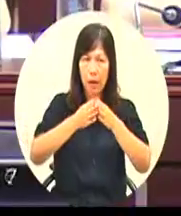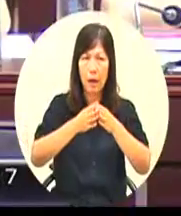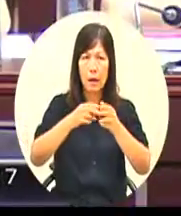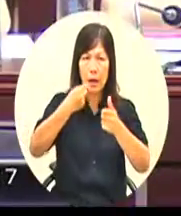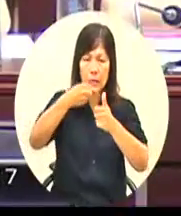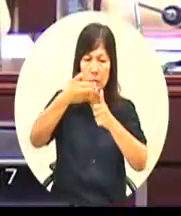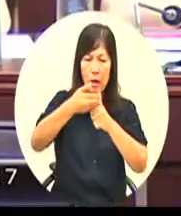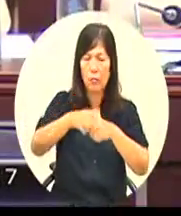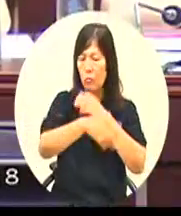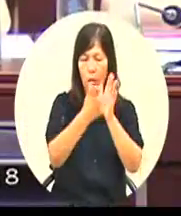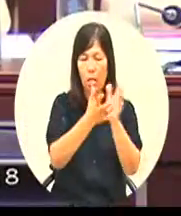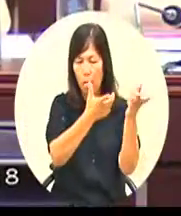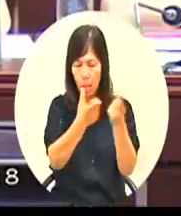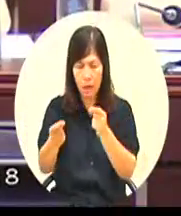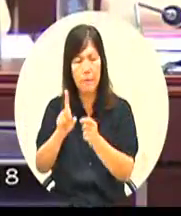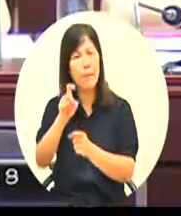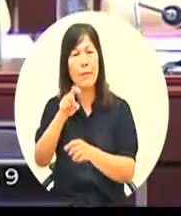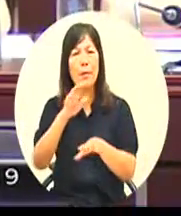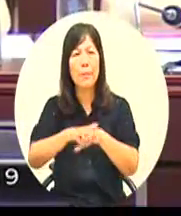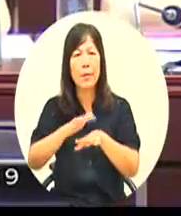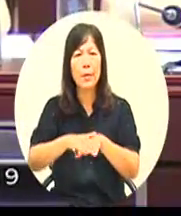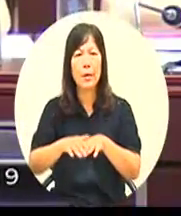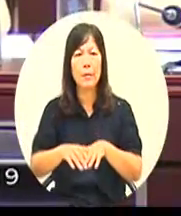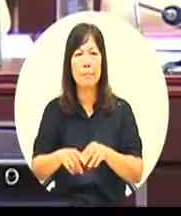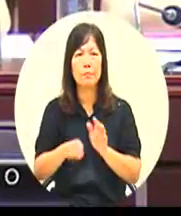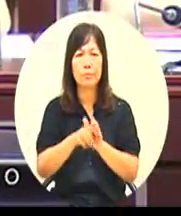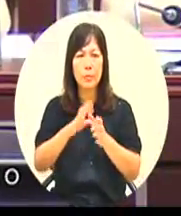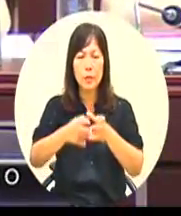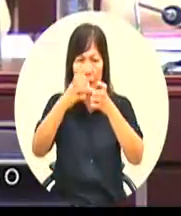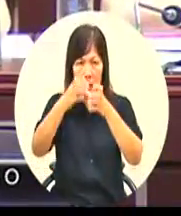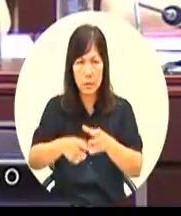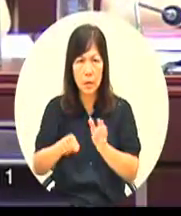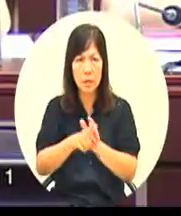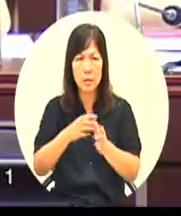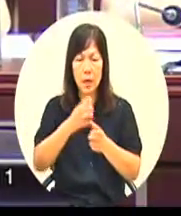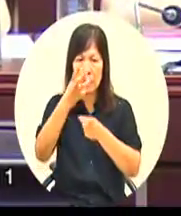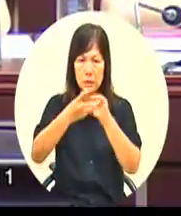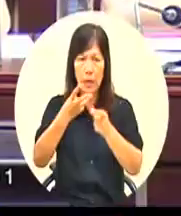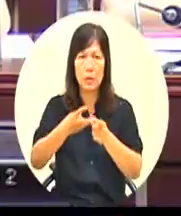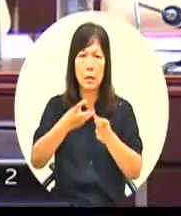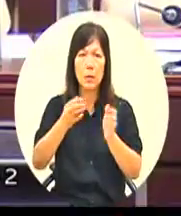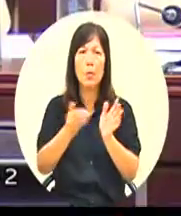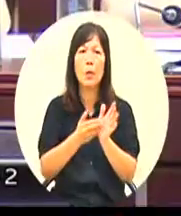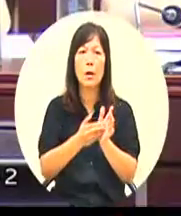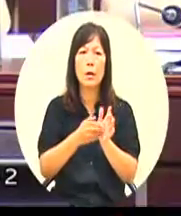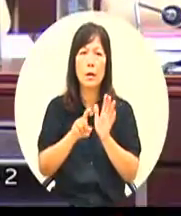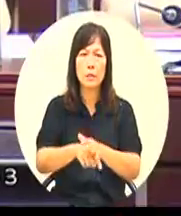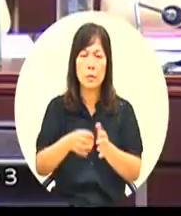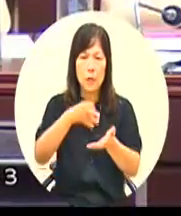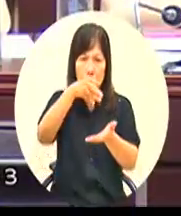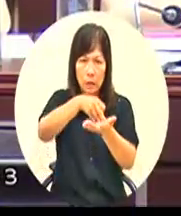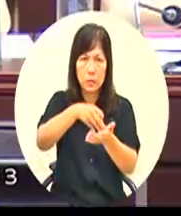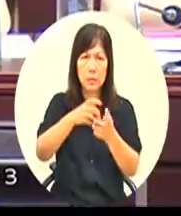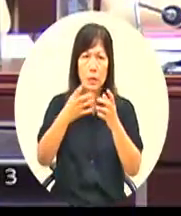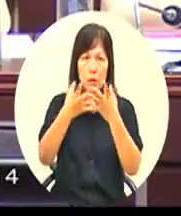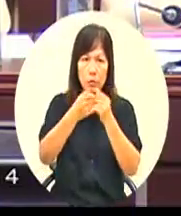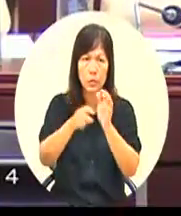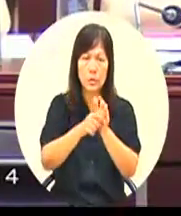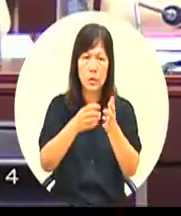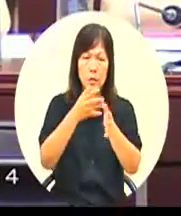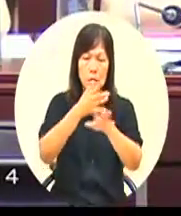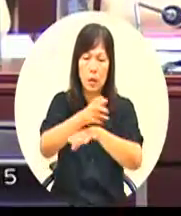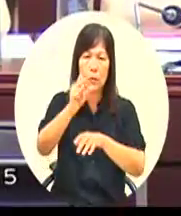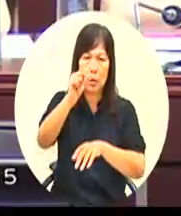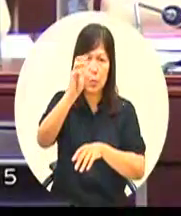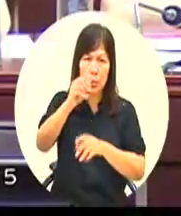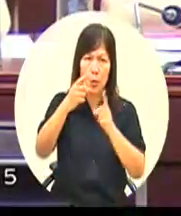能一成不变。至于你刚刚提到 DataGo， 其实成立的到现在是第三年，目前的注册的学生已经超过50,000个学